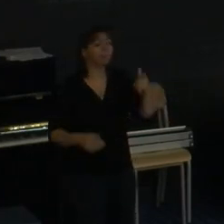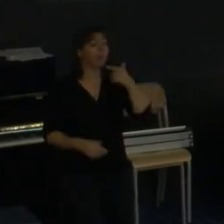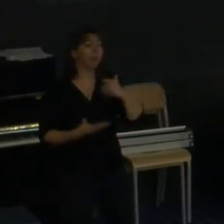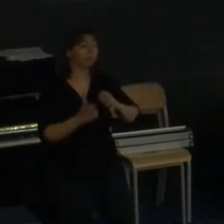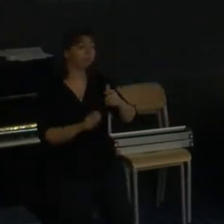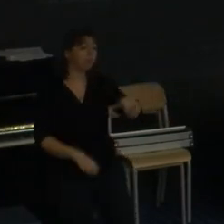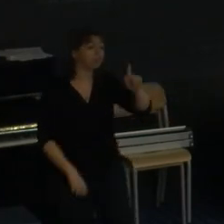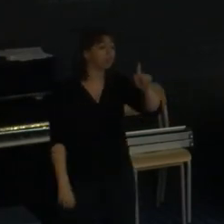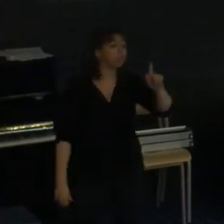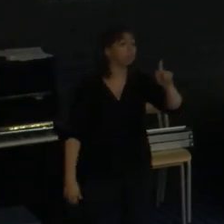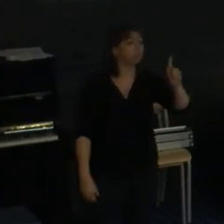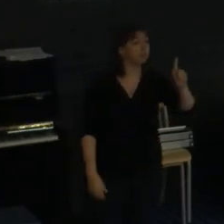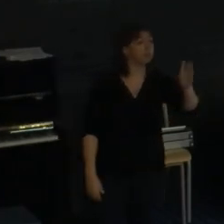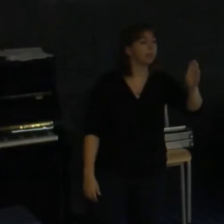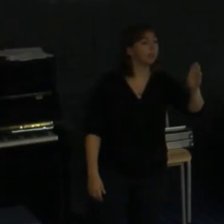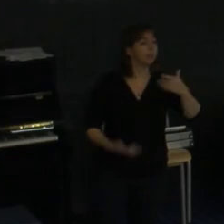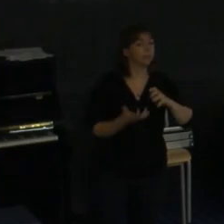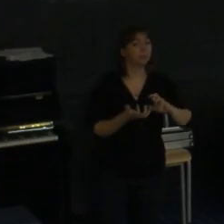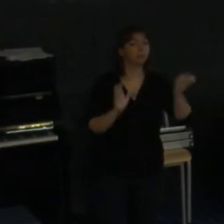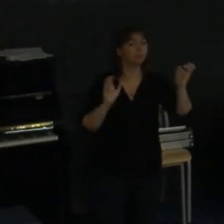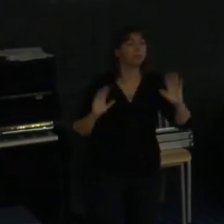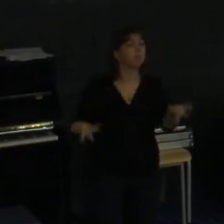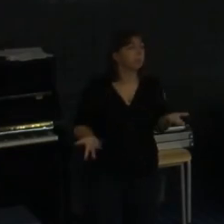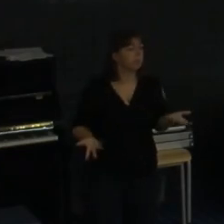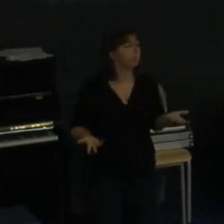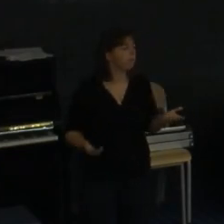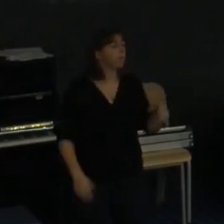GDB. Alors, GDB,